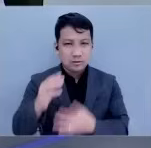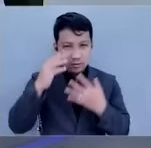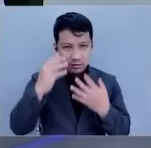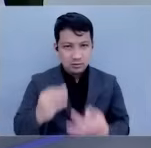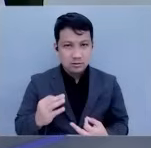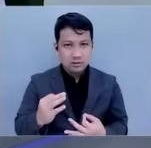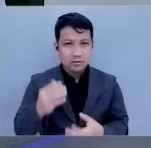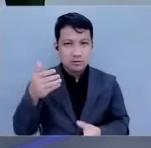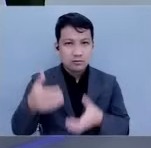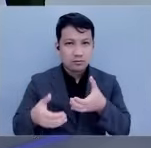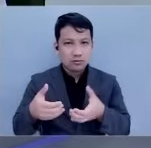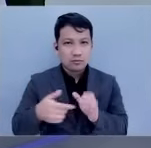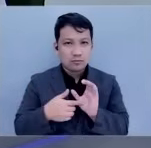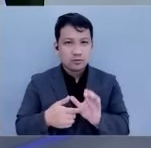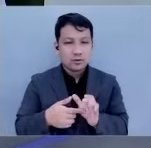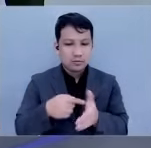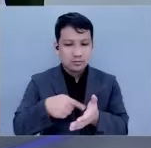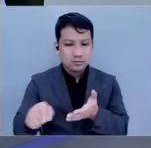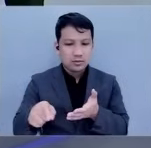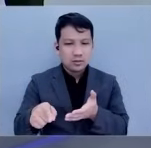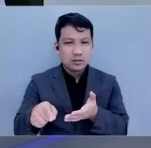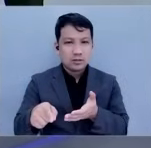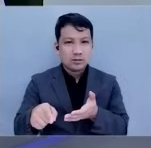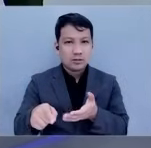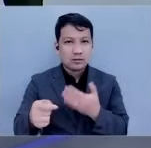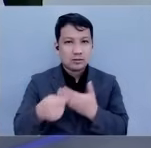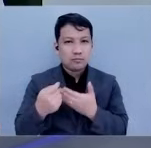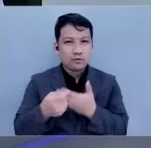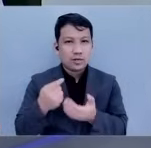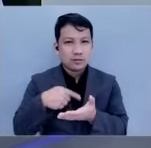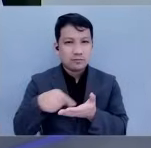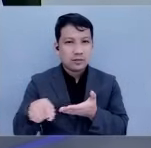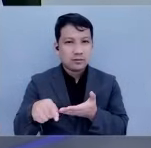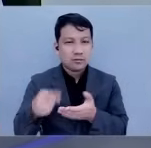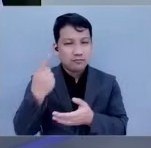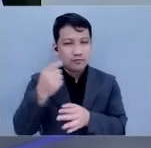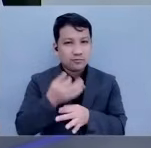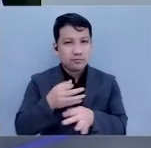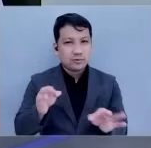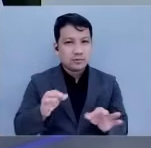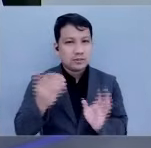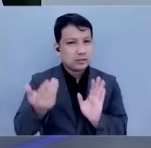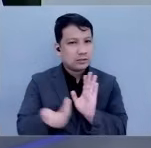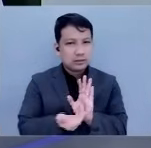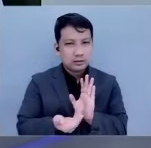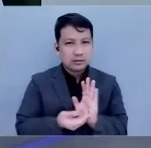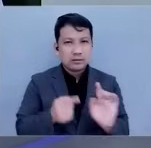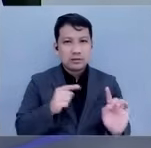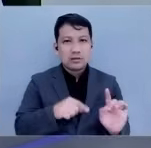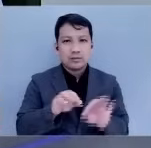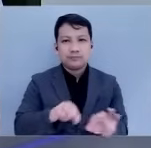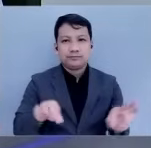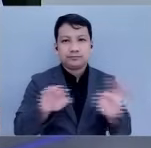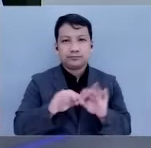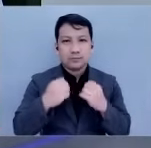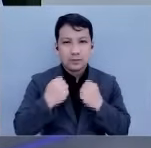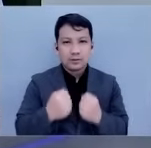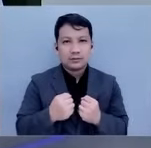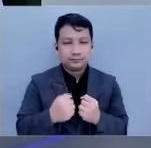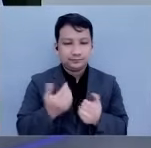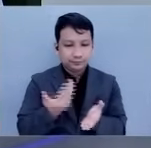korte na pagpiyansahin si De Lima. Ayon po sa korte, hindi napatunay ng prosekusyon na malakas ang ebidensya